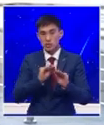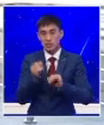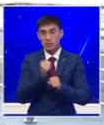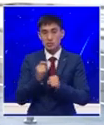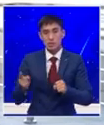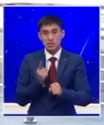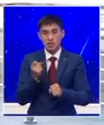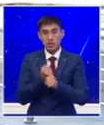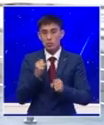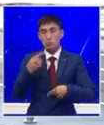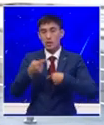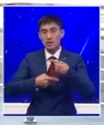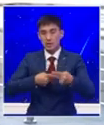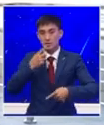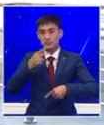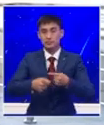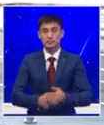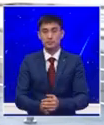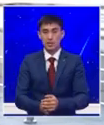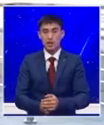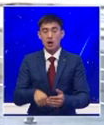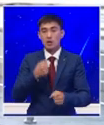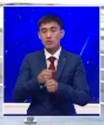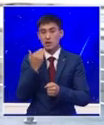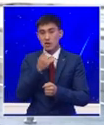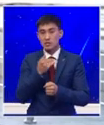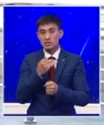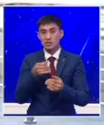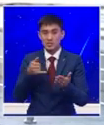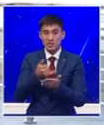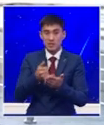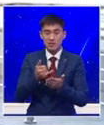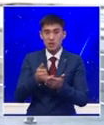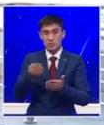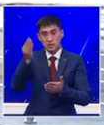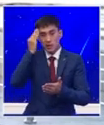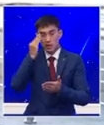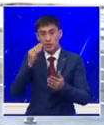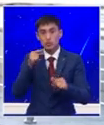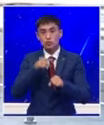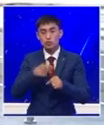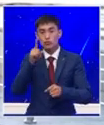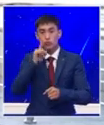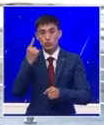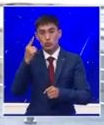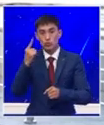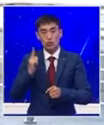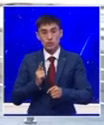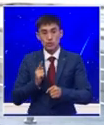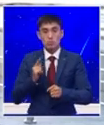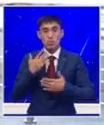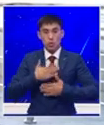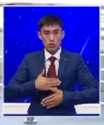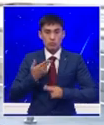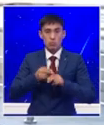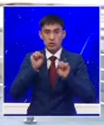знания которых передавались из поколения в поколение главными качествами зергер считали талант и врождённого чувство вкуса терпение и спокойствие